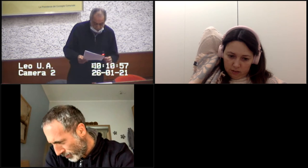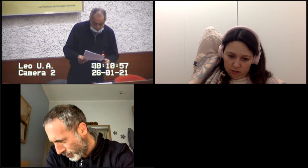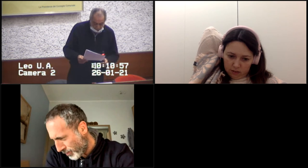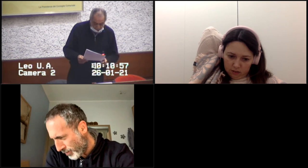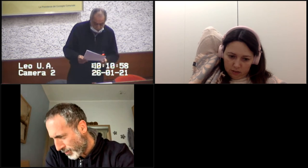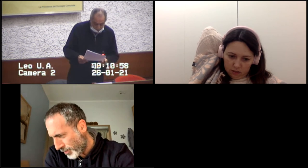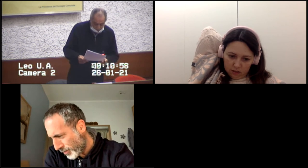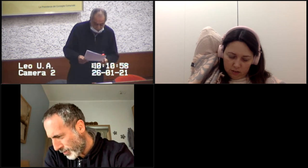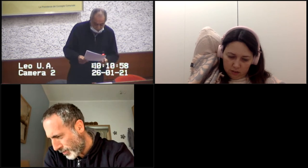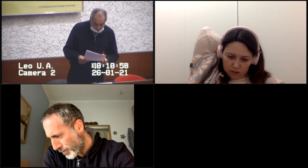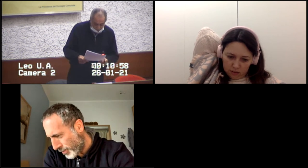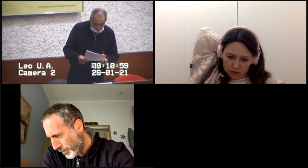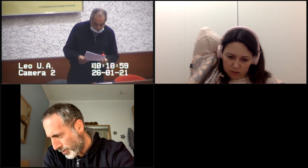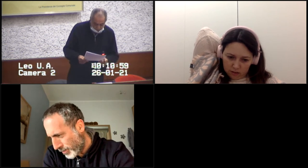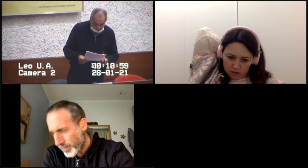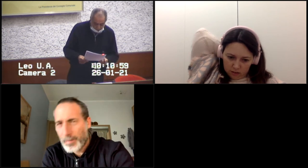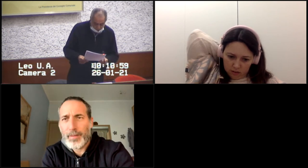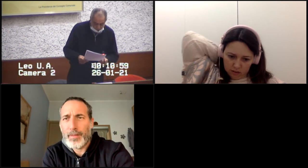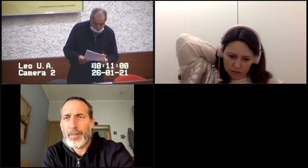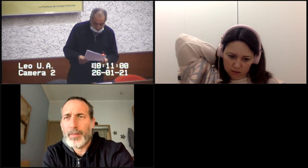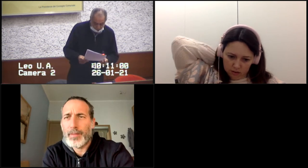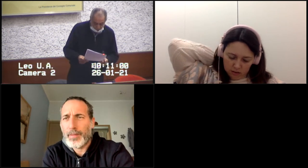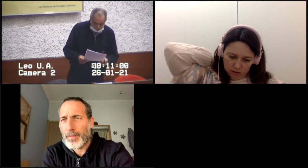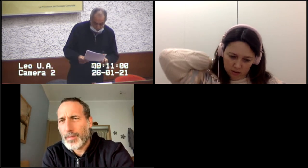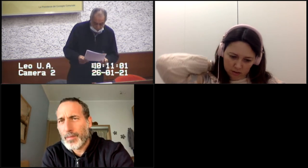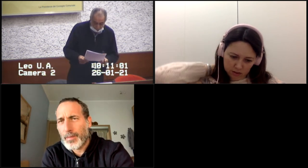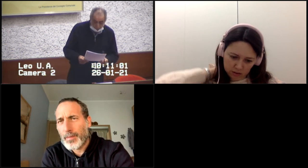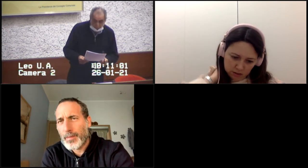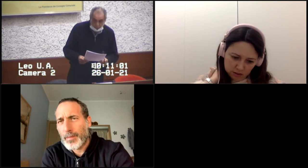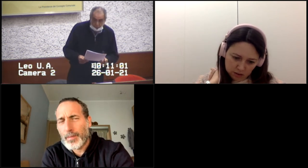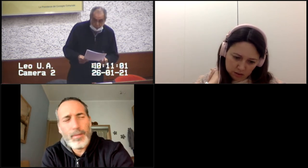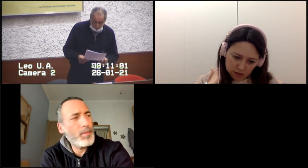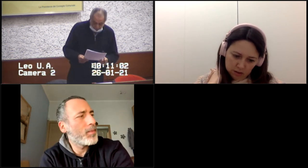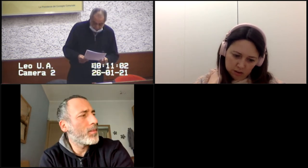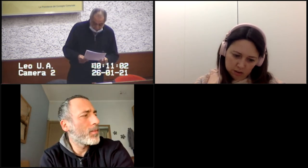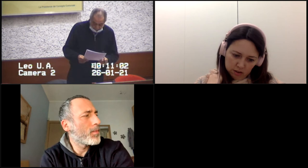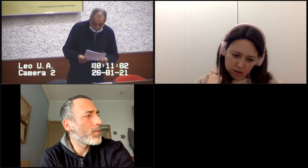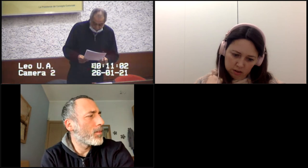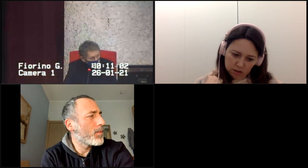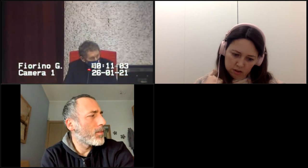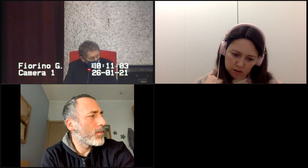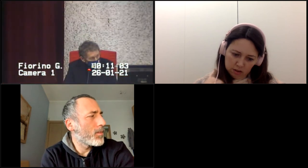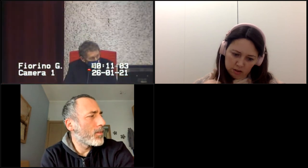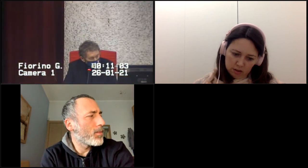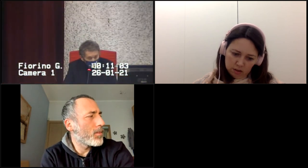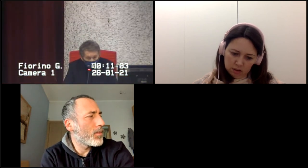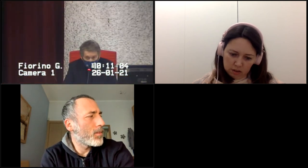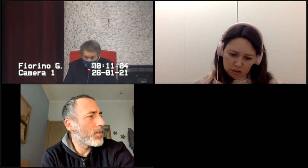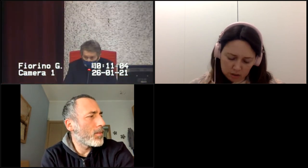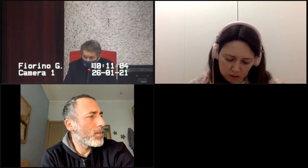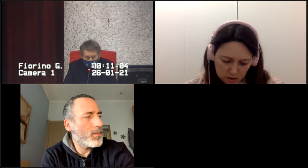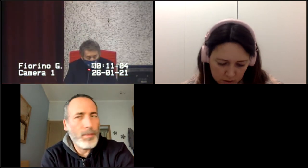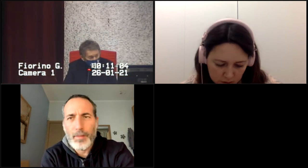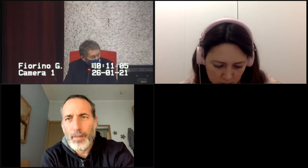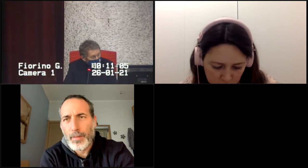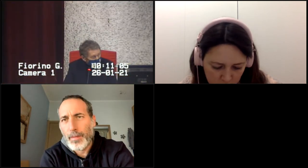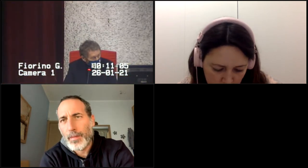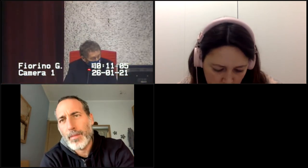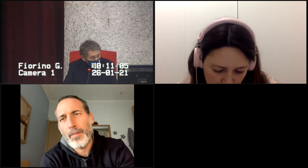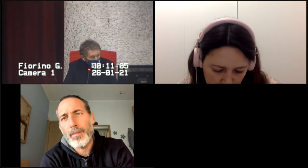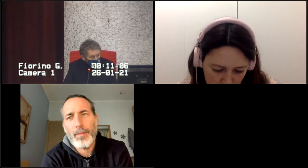risorse in questo rione adiacente l'area in questione. E niente,